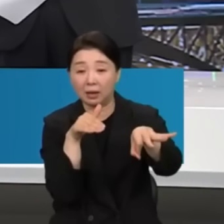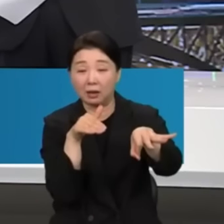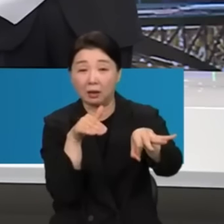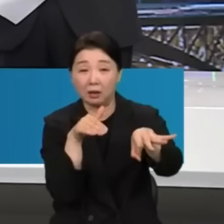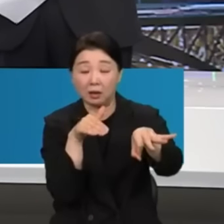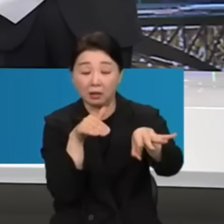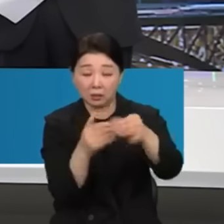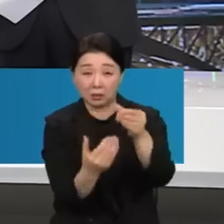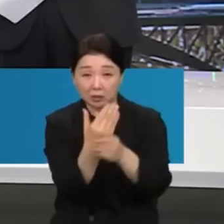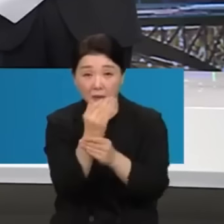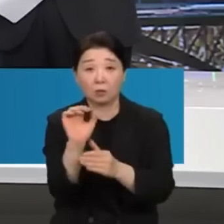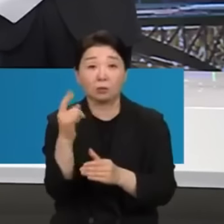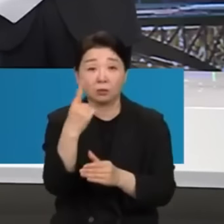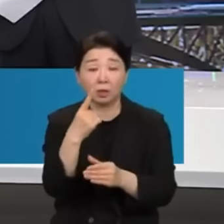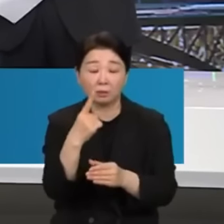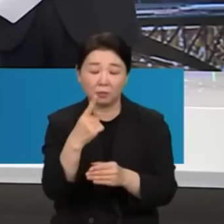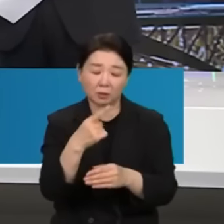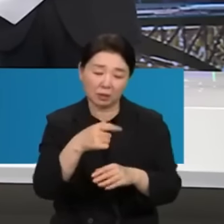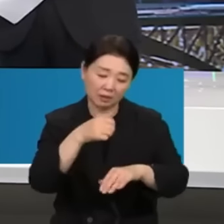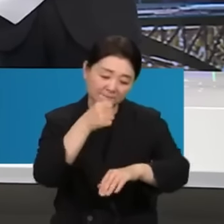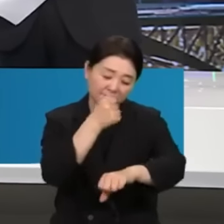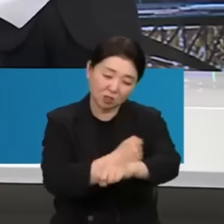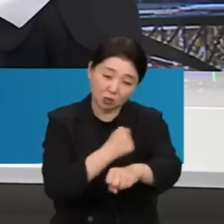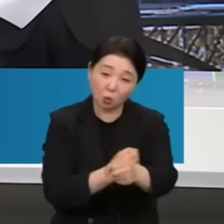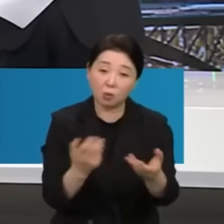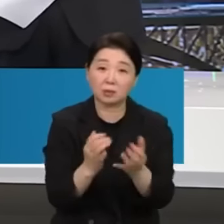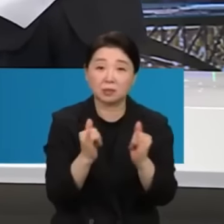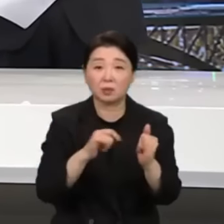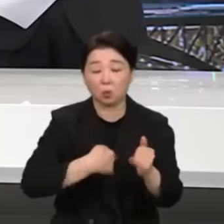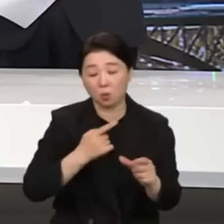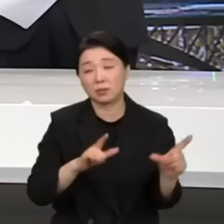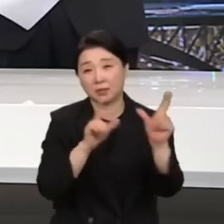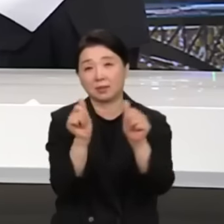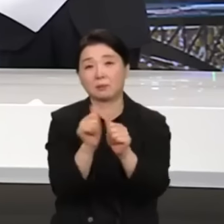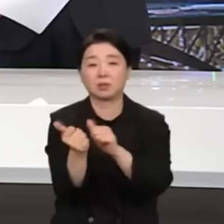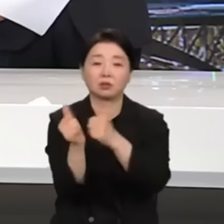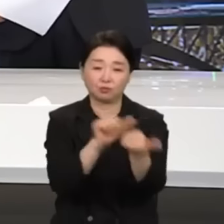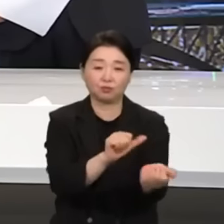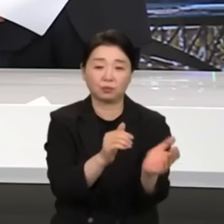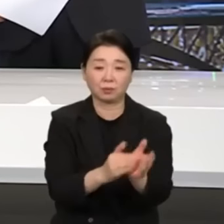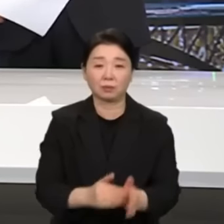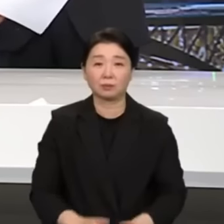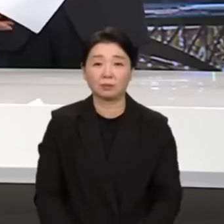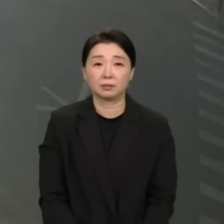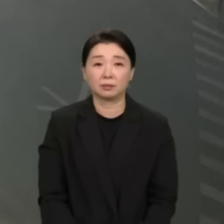사고로 일용직으로 일하며 홀로 지내던 60대 남성이 숨졌습니다. 정영재 기자입니다.